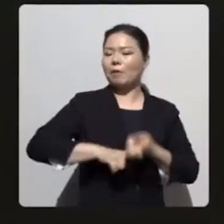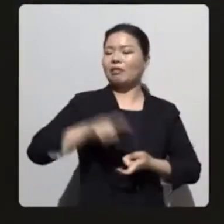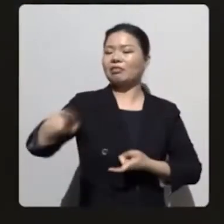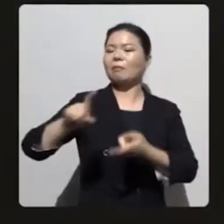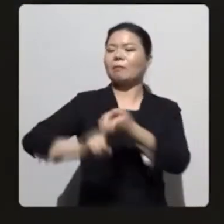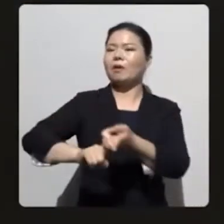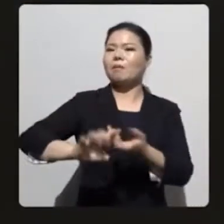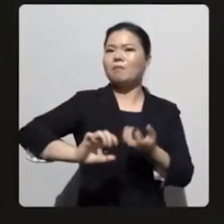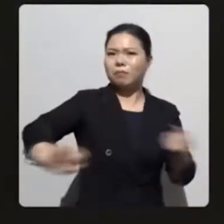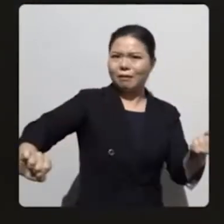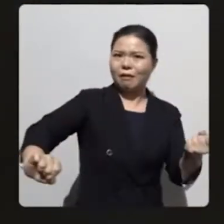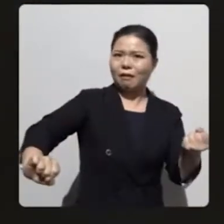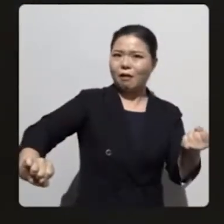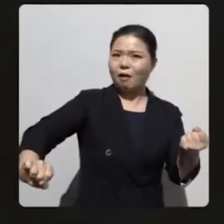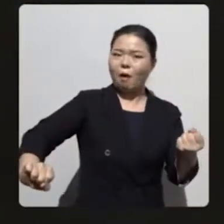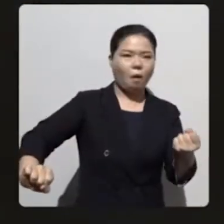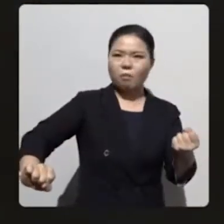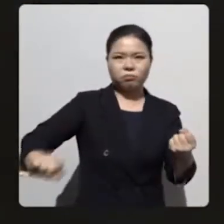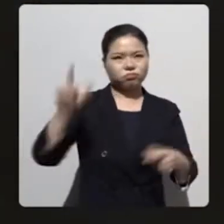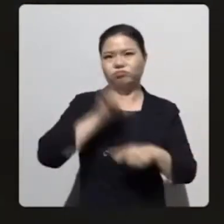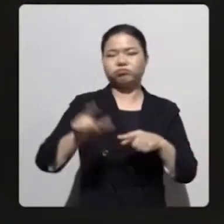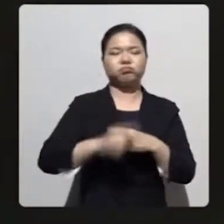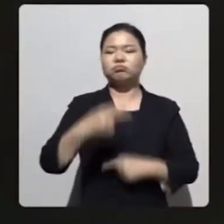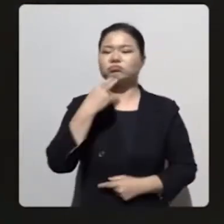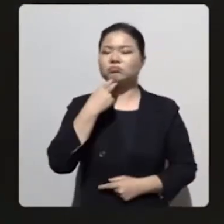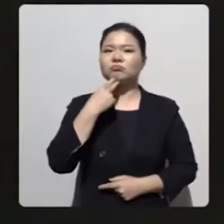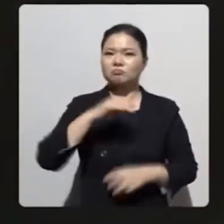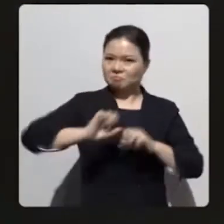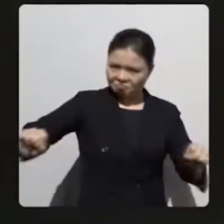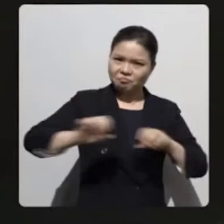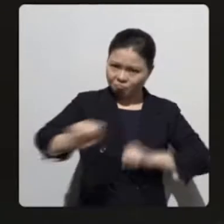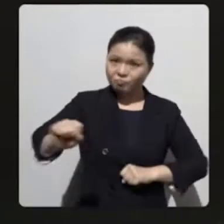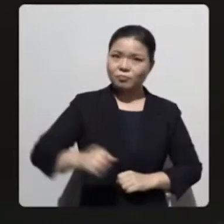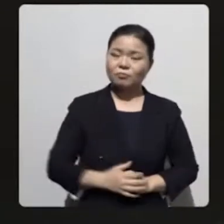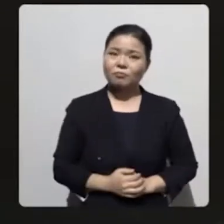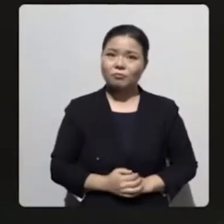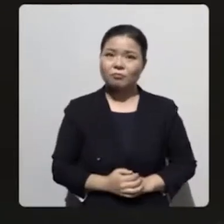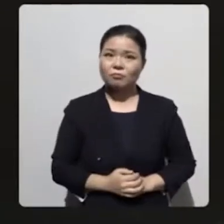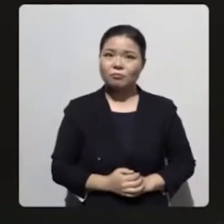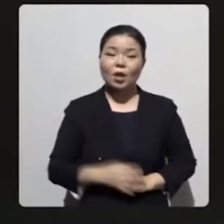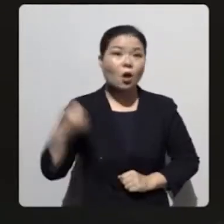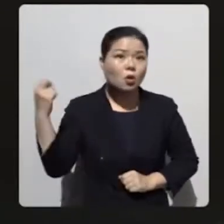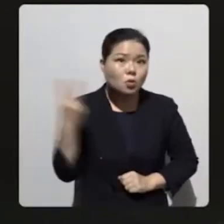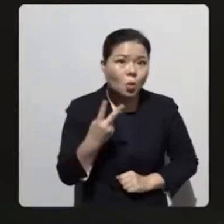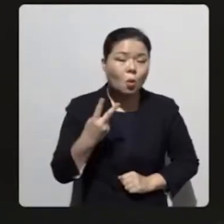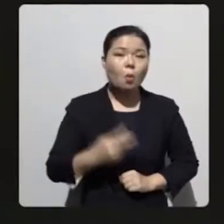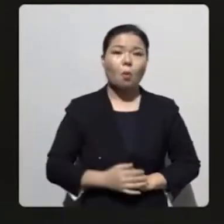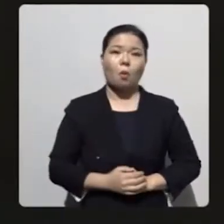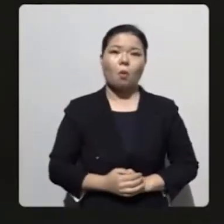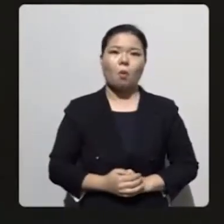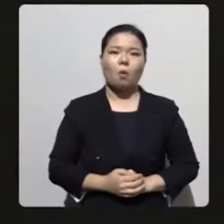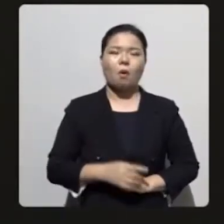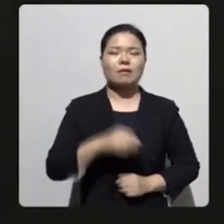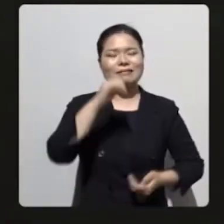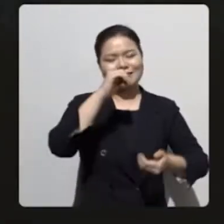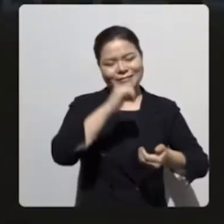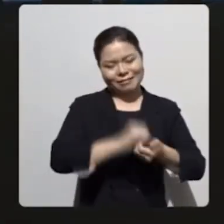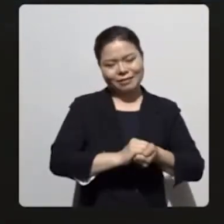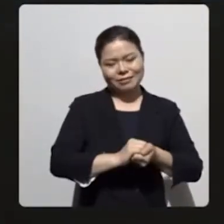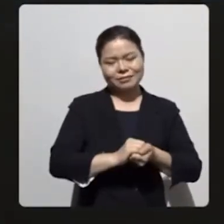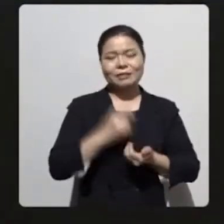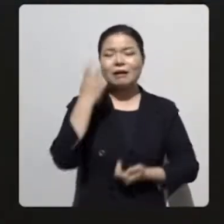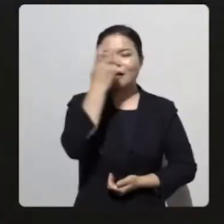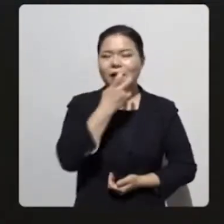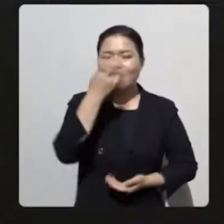내 편으로 분열시키는데 일말의 망설임조차 없었습니다. 또한 그 벽은 감사원 업무